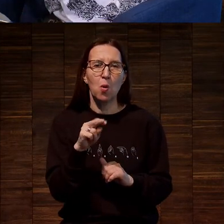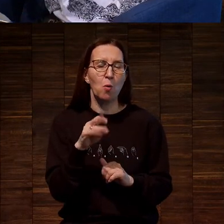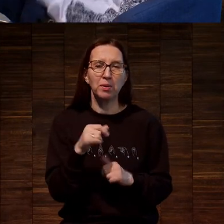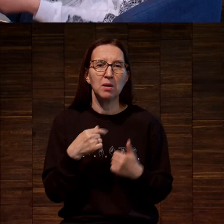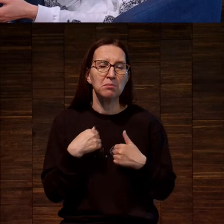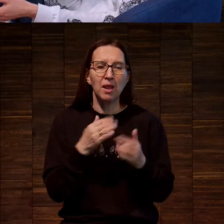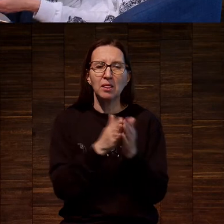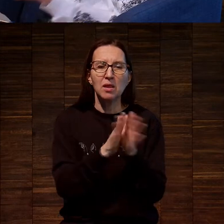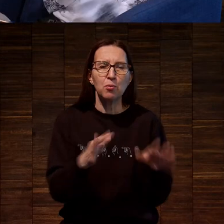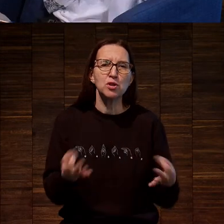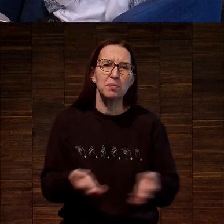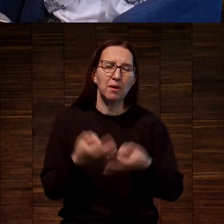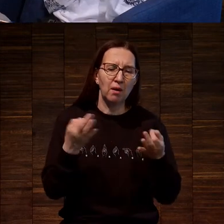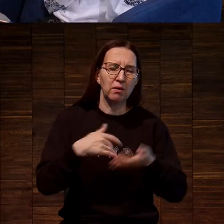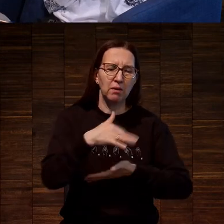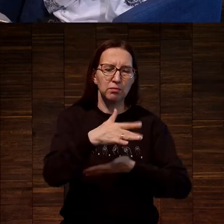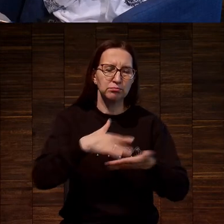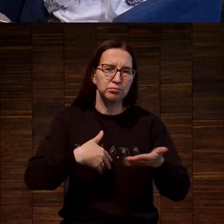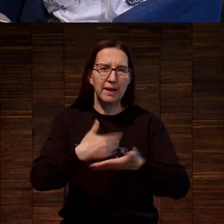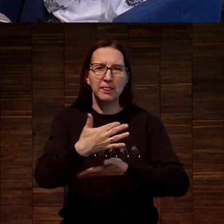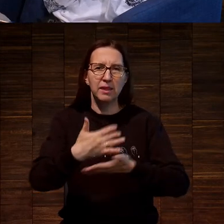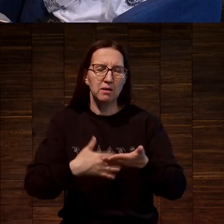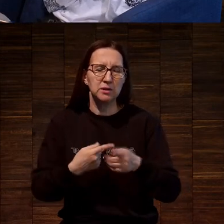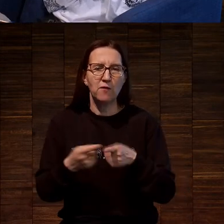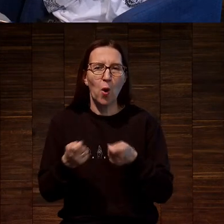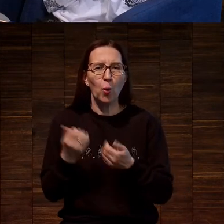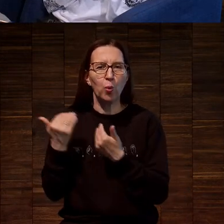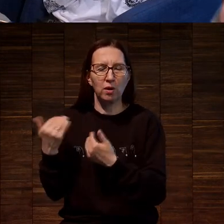специальных текстов, ни какой-то концепции